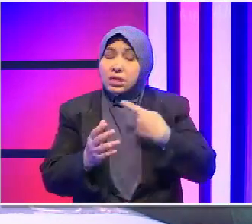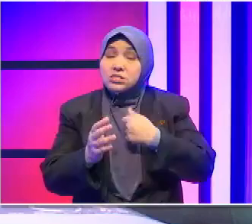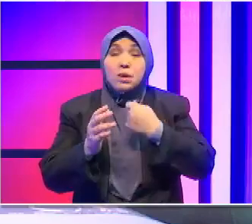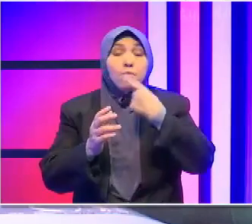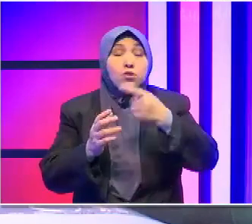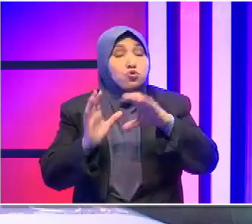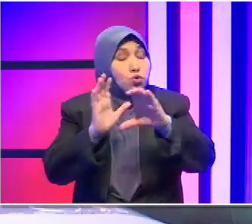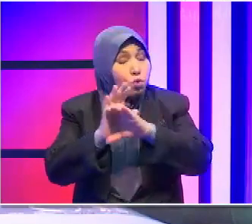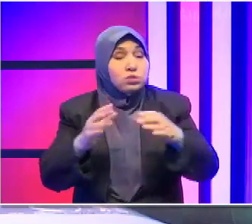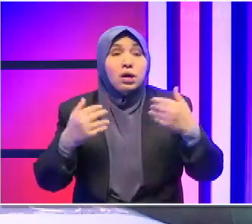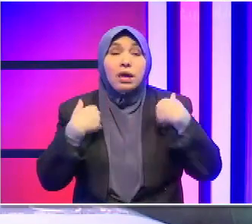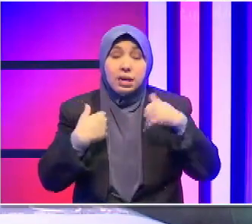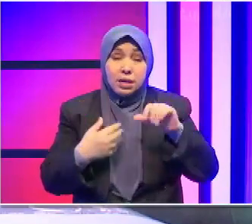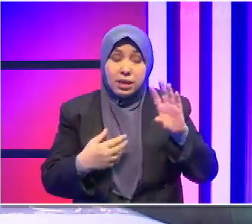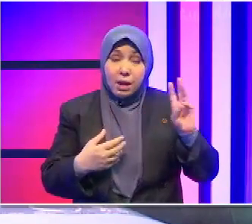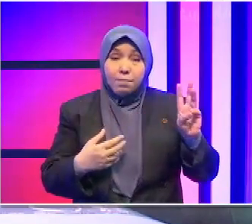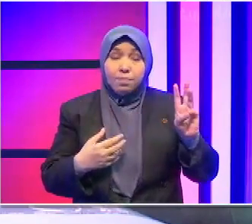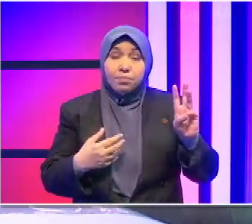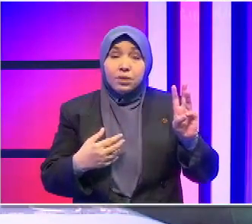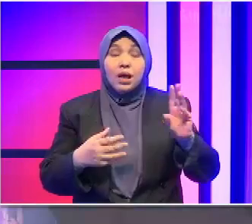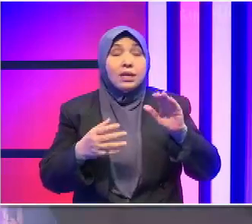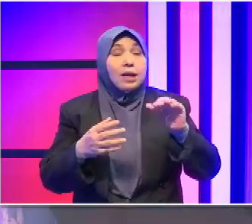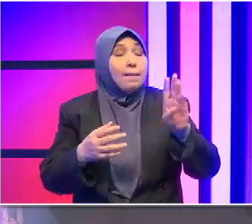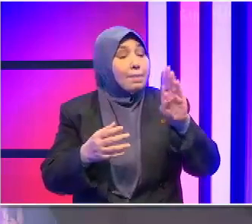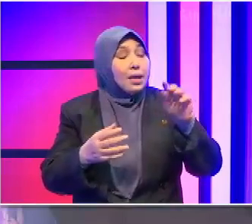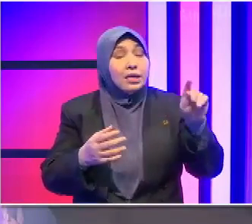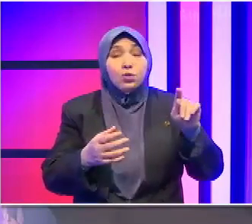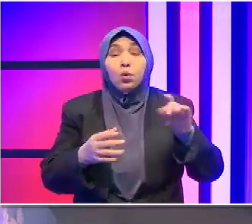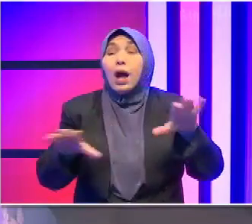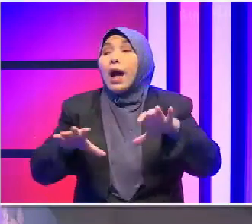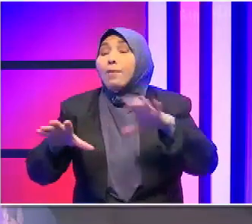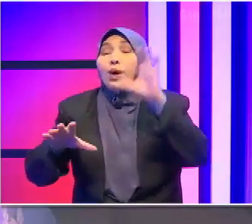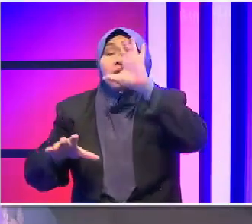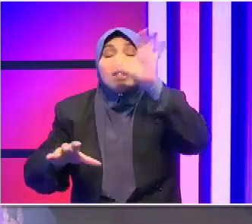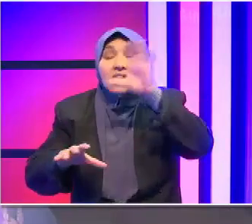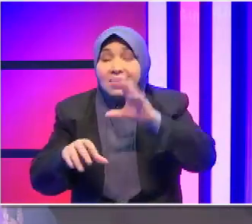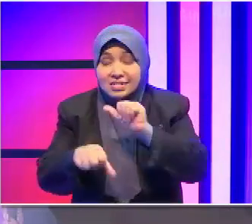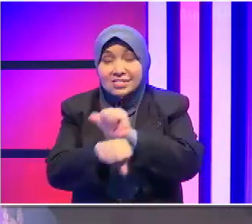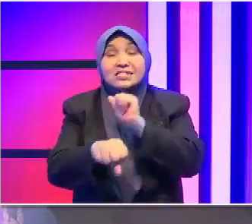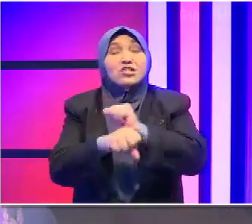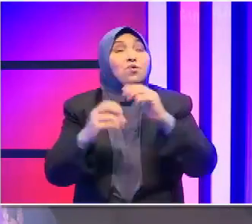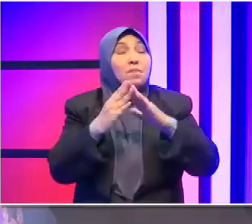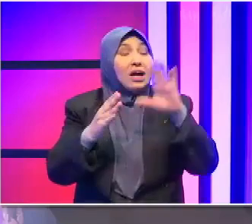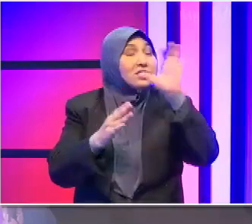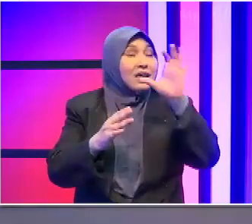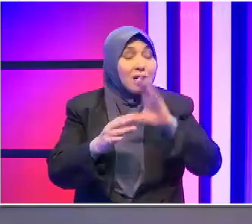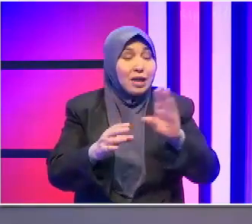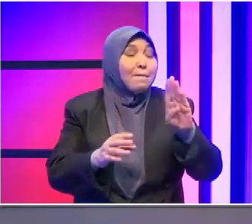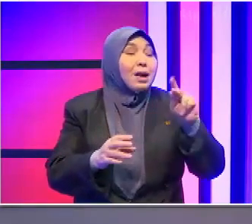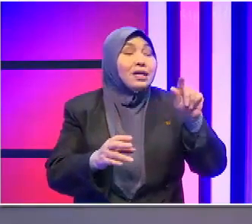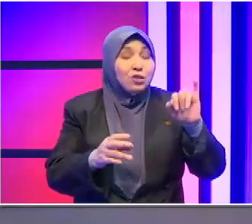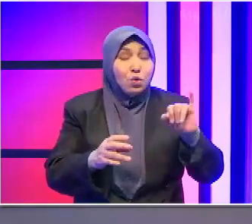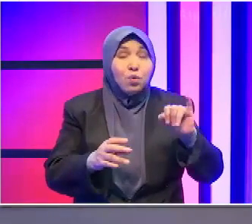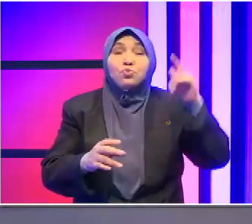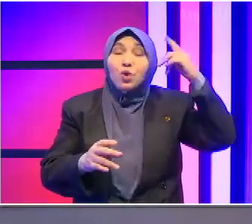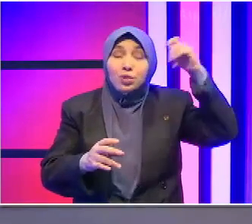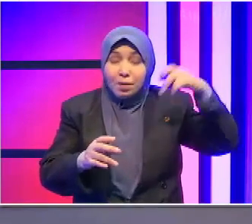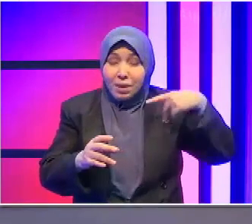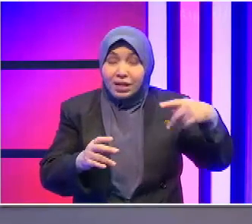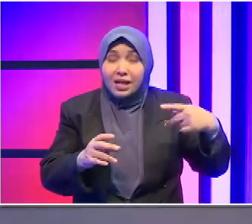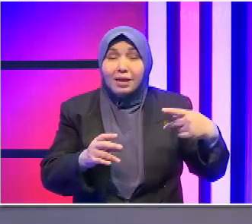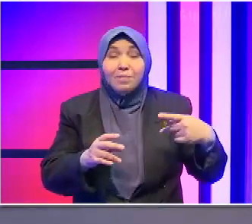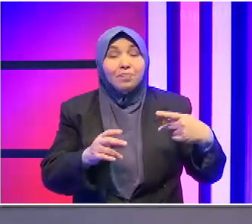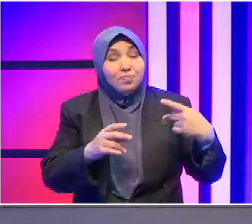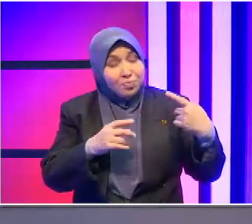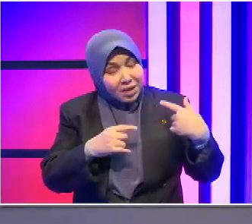ad60 Satria ia Mbak itu keji rumah kejem katuk adalah Maksudnya yang pagi itu butuh telepon sampai